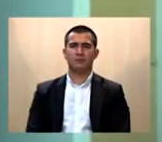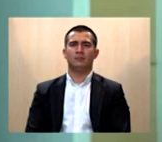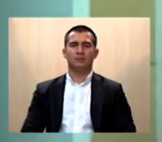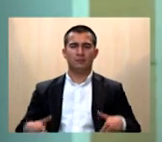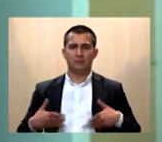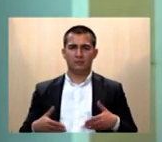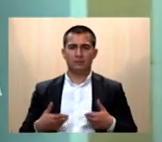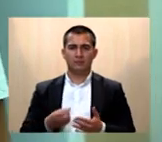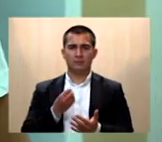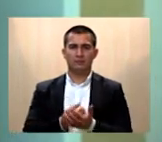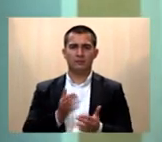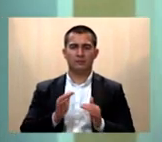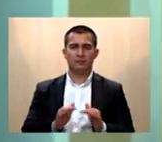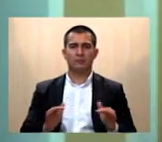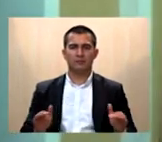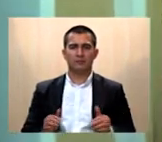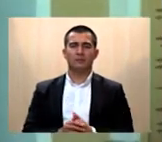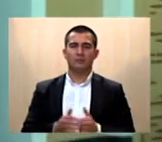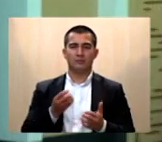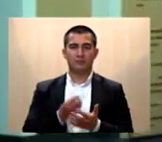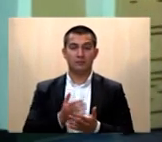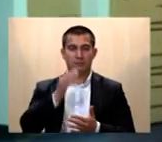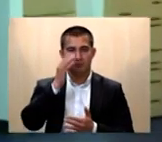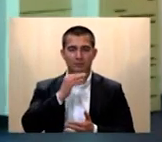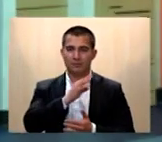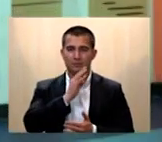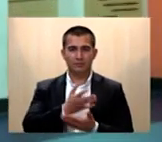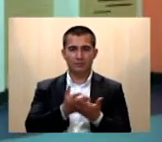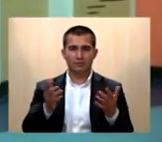Assalomu alaykum aziz o'quvchilar va hurmatli ota-onalar.